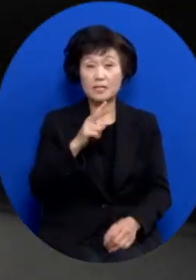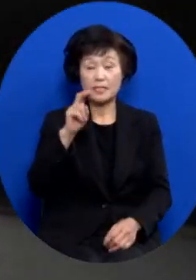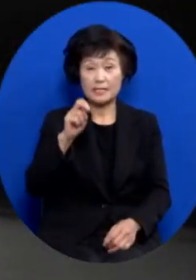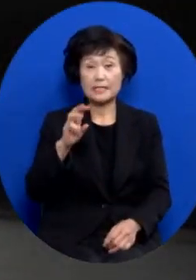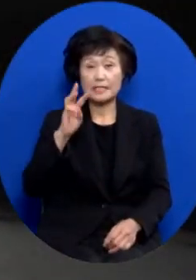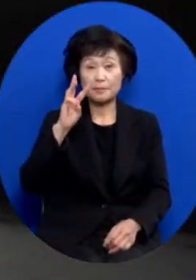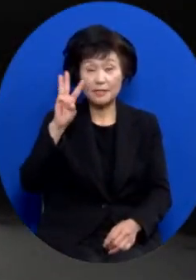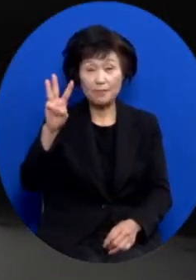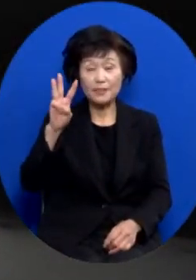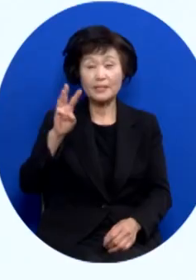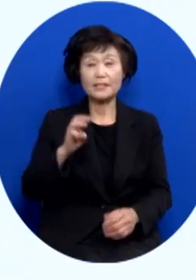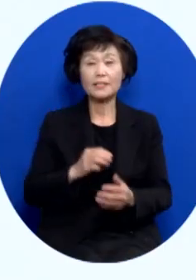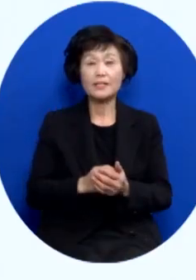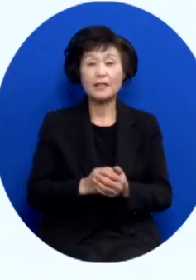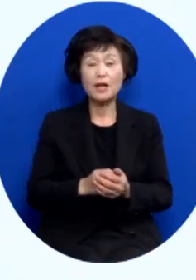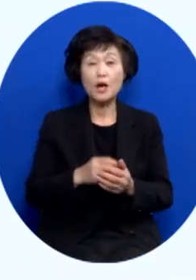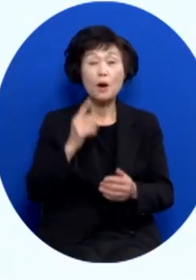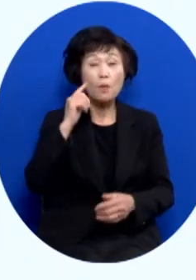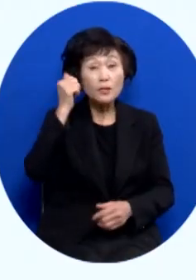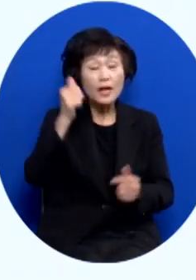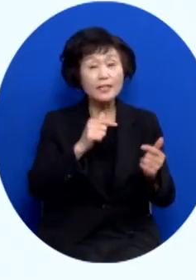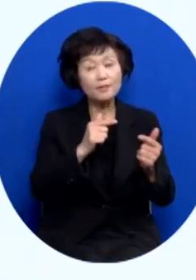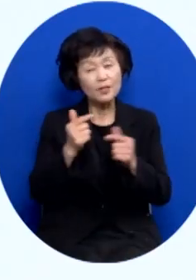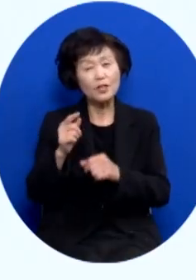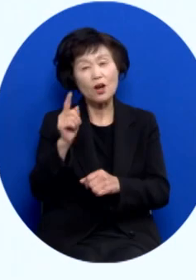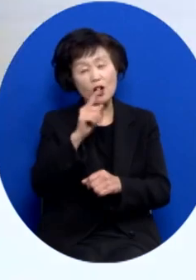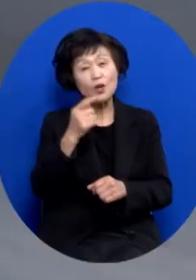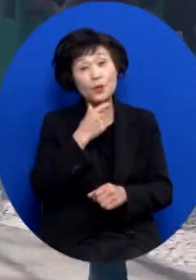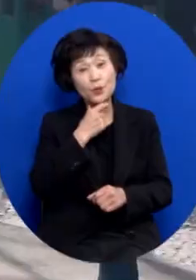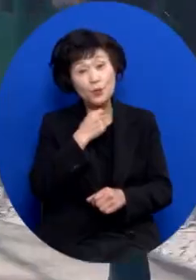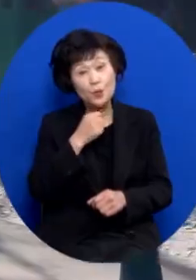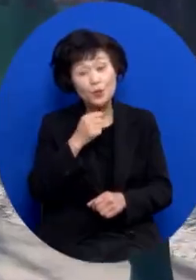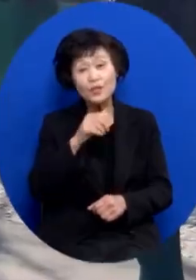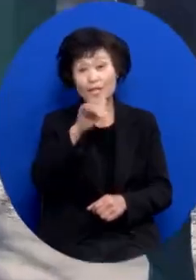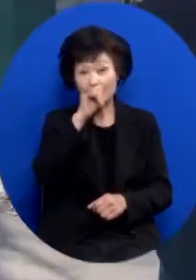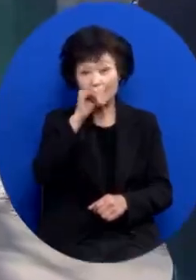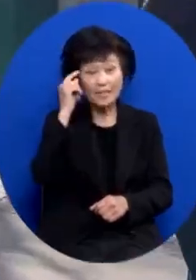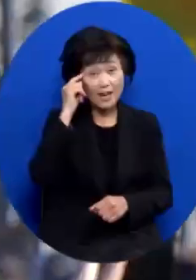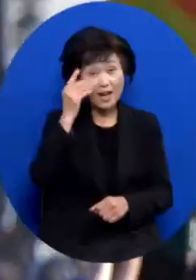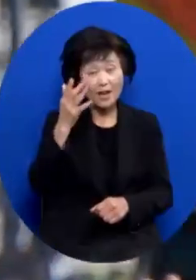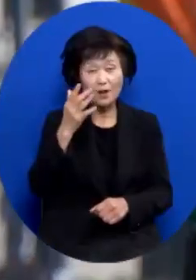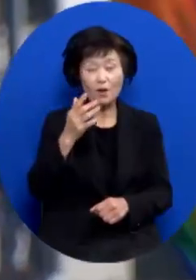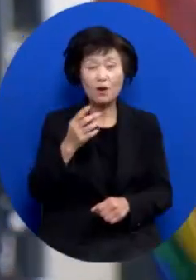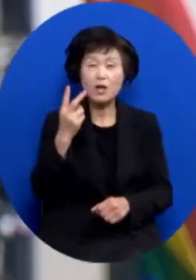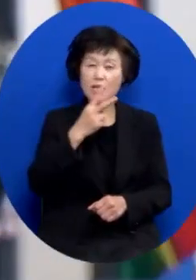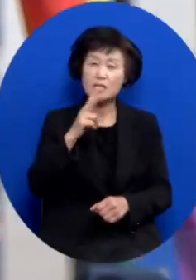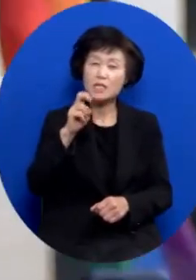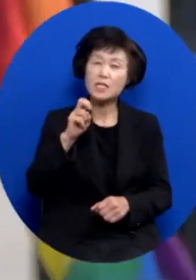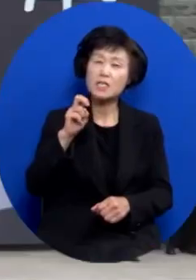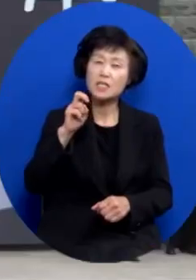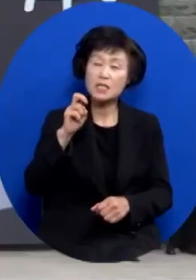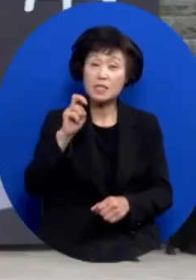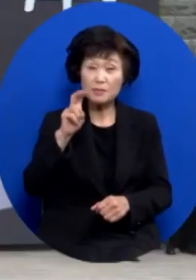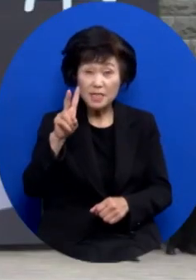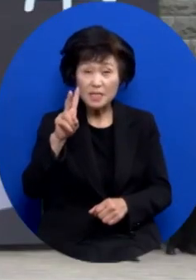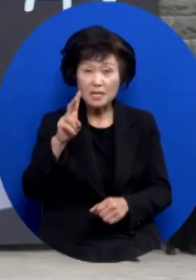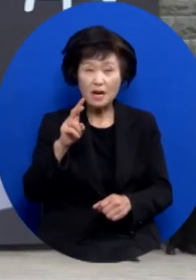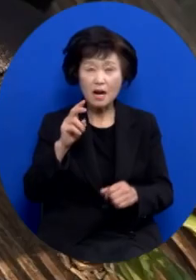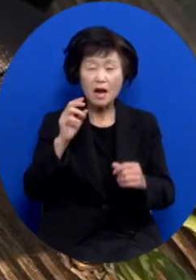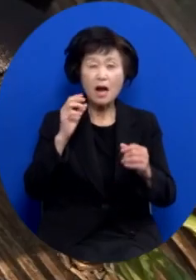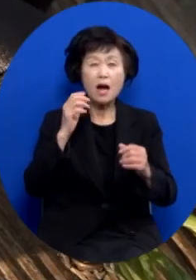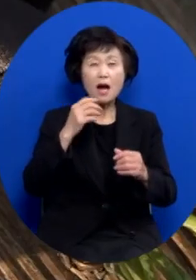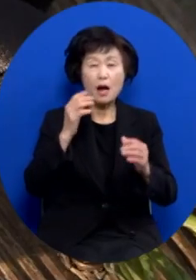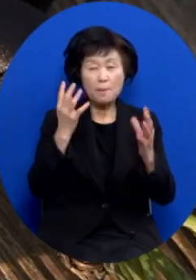2023년 계묘년 새해, 목회자들은 어떤 바람이 있을까? 다사다난했던 2022년을 뒤로하고 목회자들은